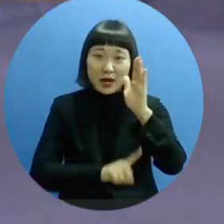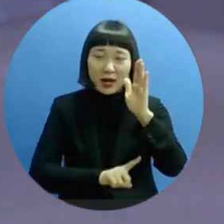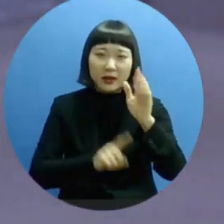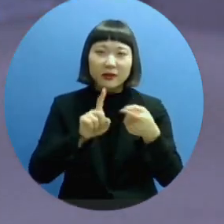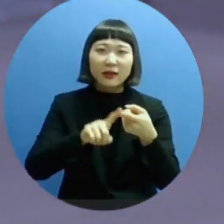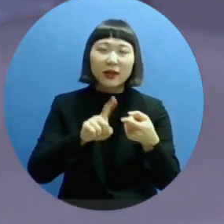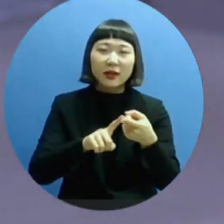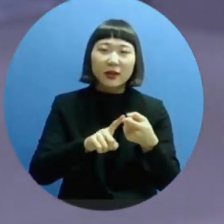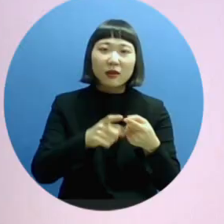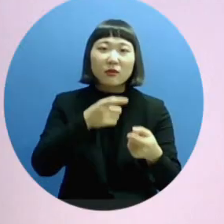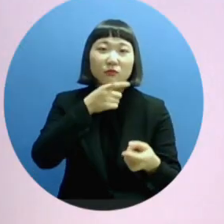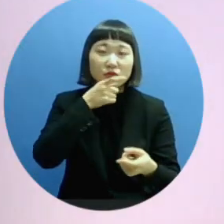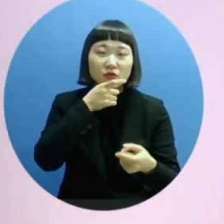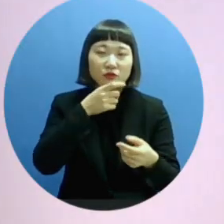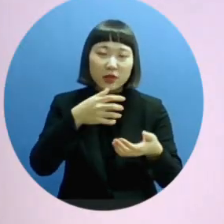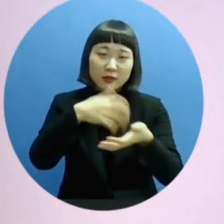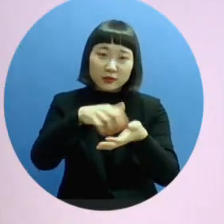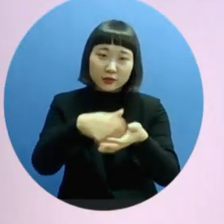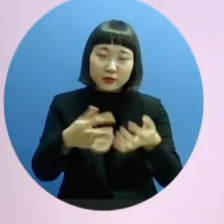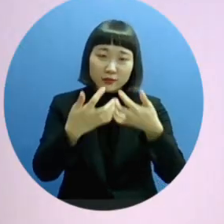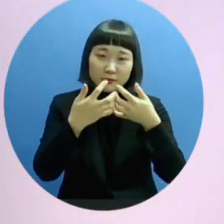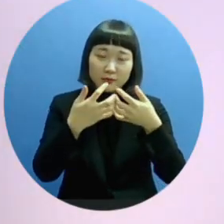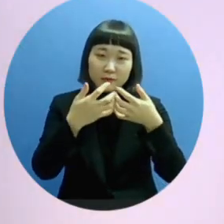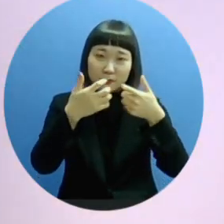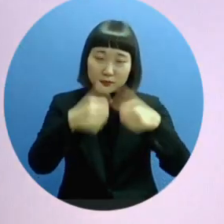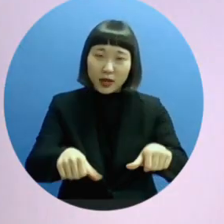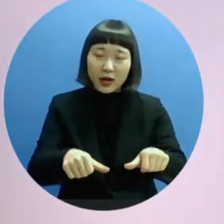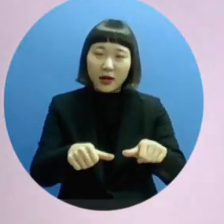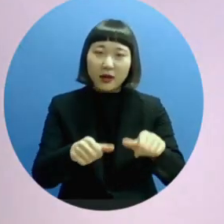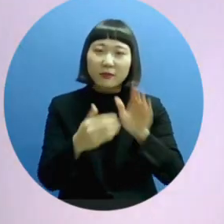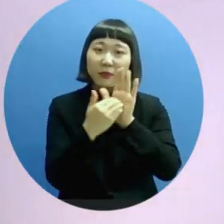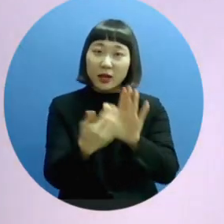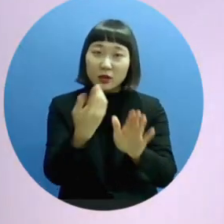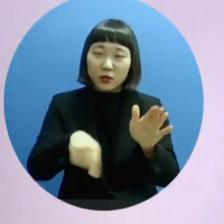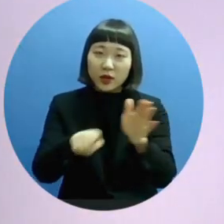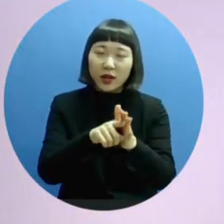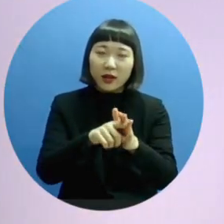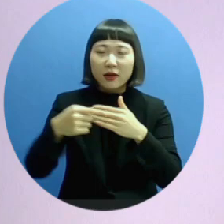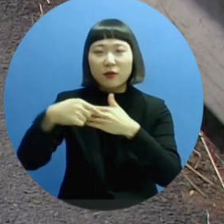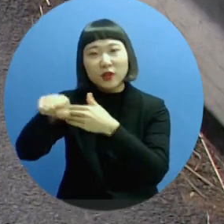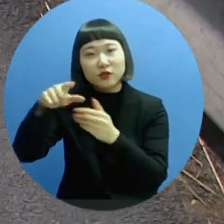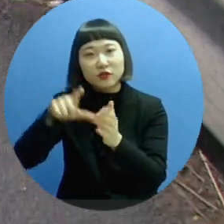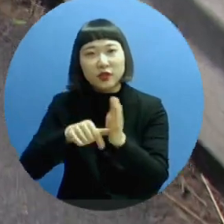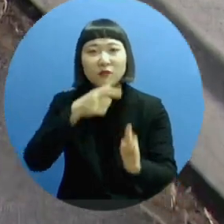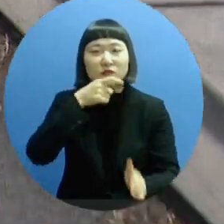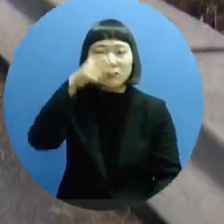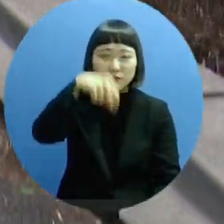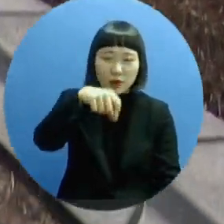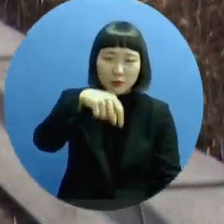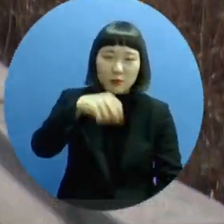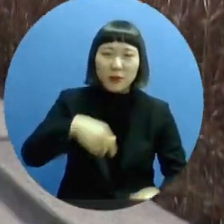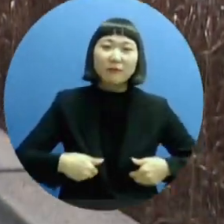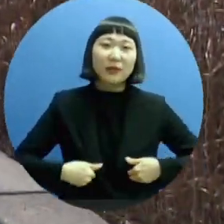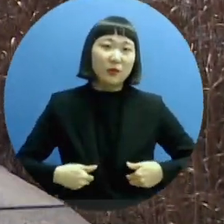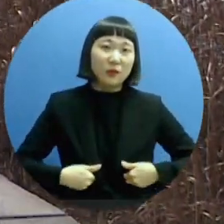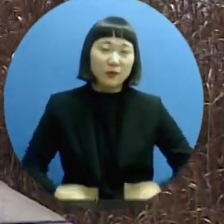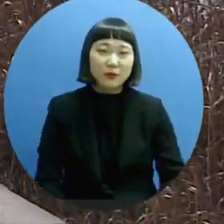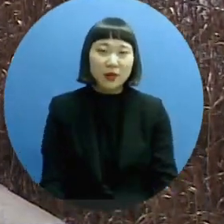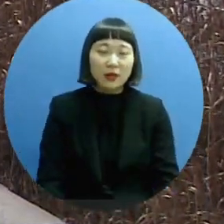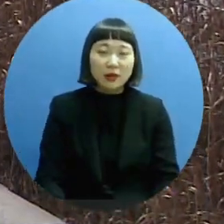막기 위해선 장시간 외출할 경우 수도를 조금씩 틀어놓는 게 좋습니다. 한파에 대비해 각종 시설물